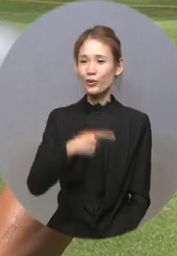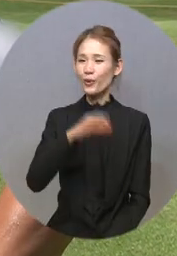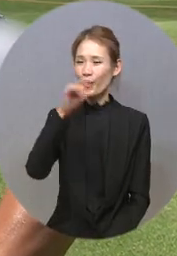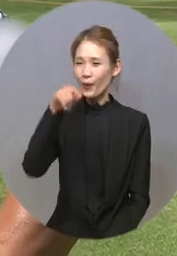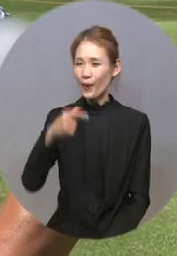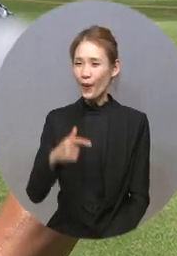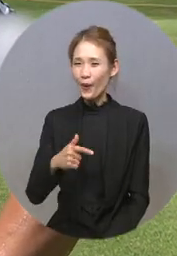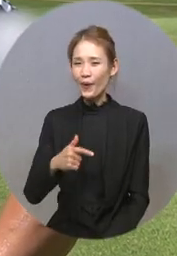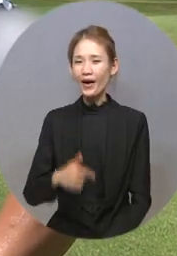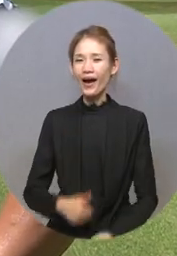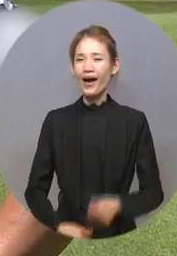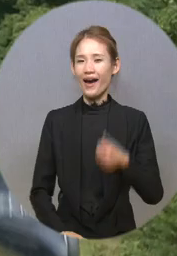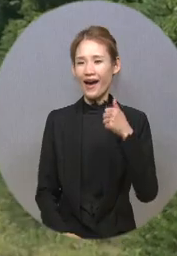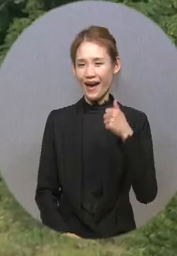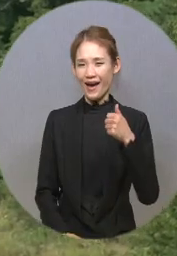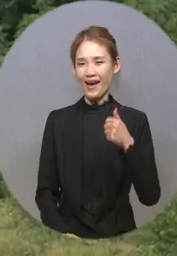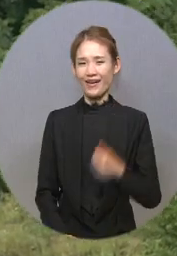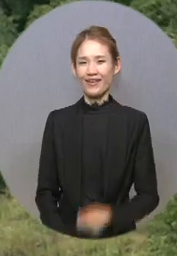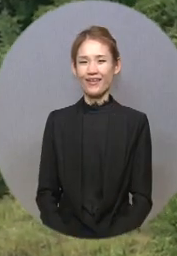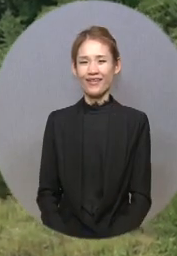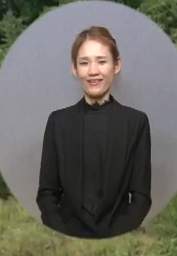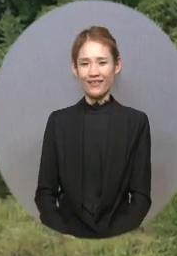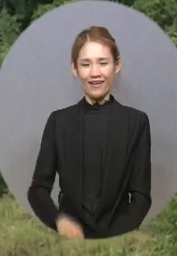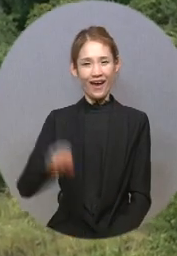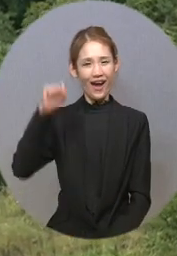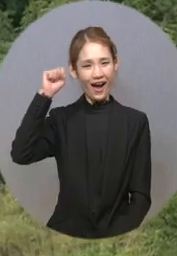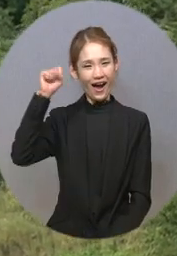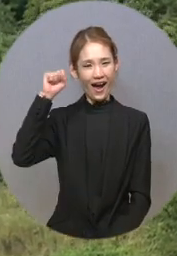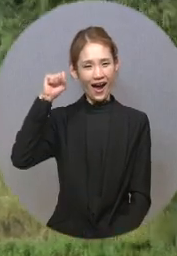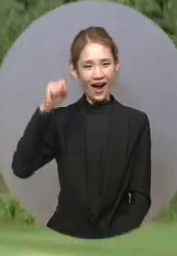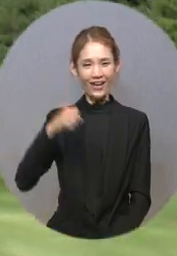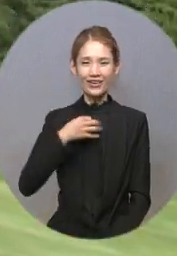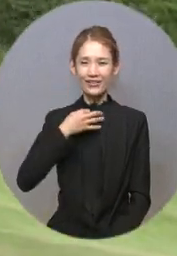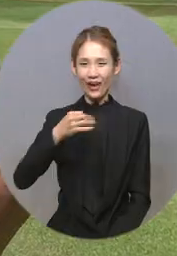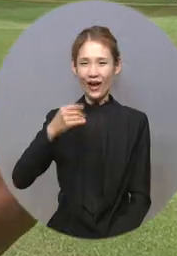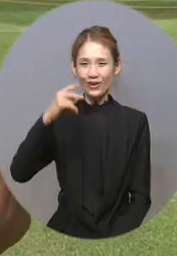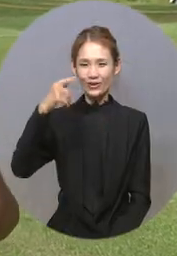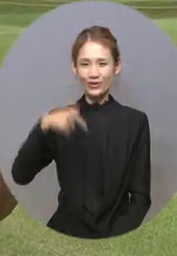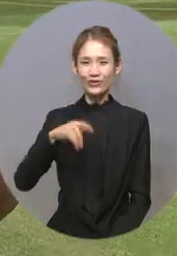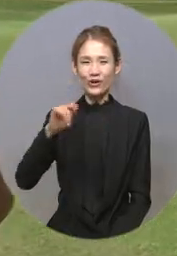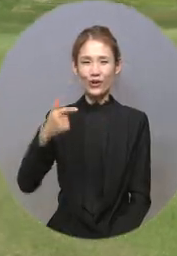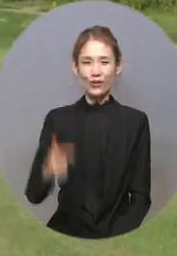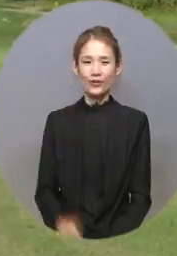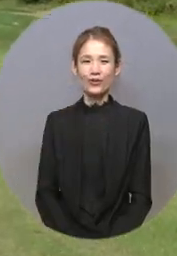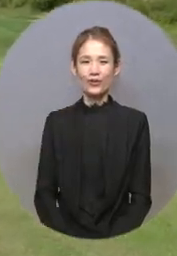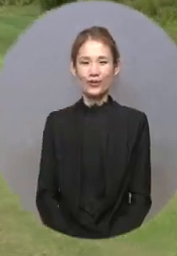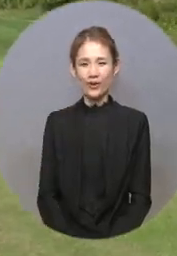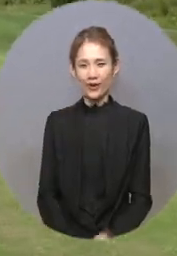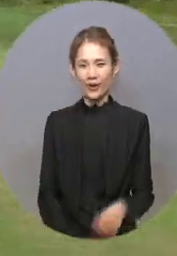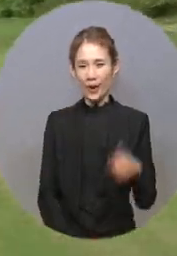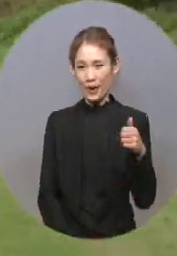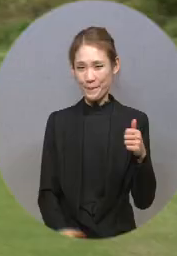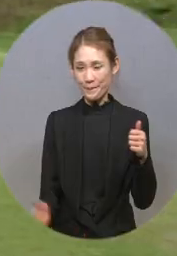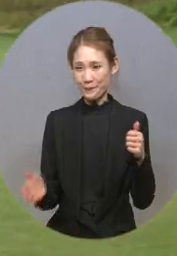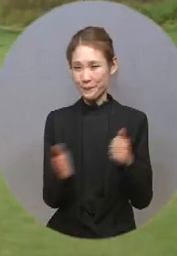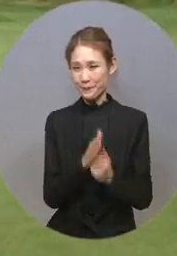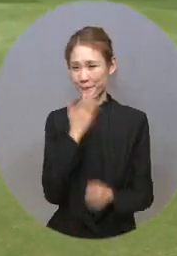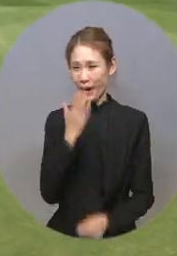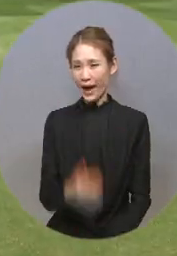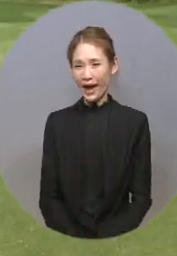와. 투원! 와. 나이스! 나이스! 투원, 투원, 투원. 붙었어? 와. 붙었어,